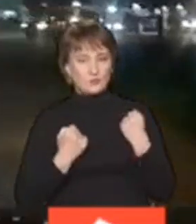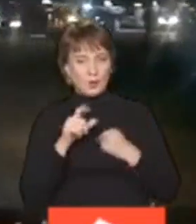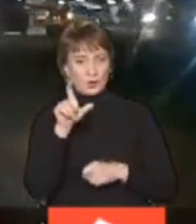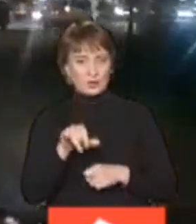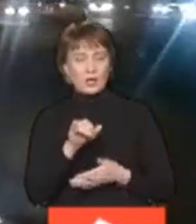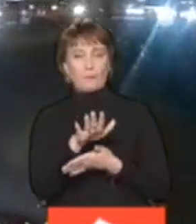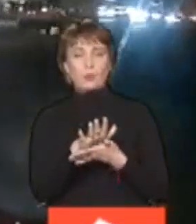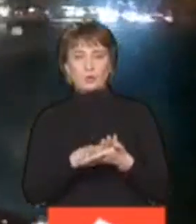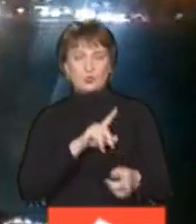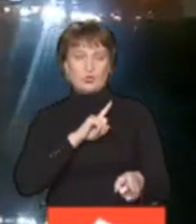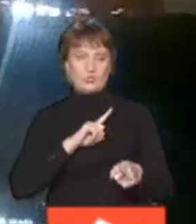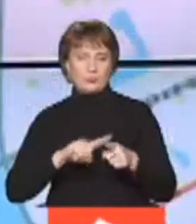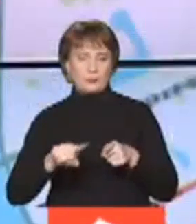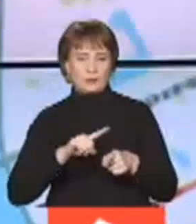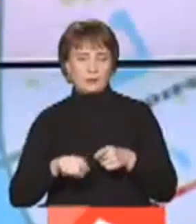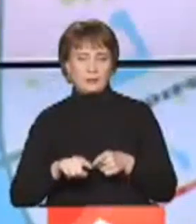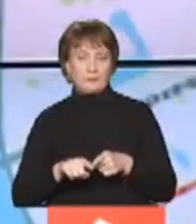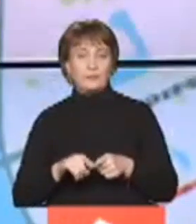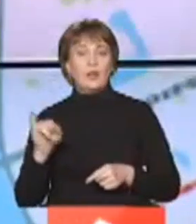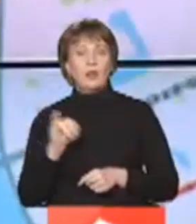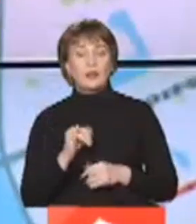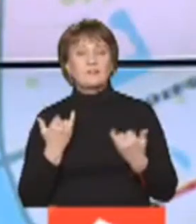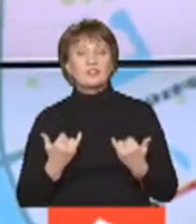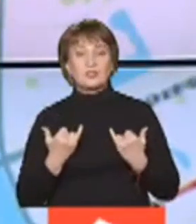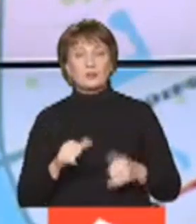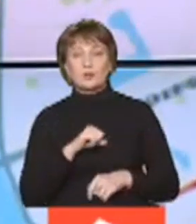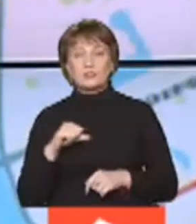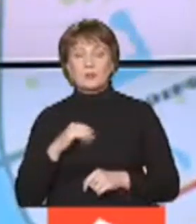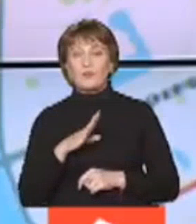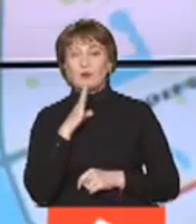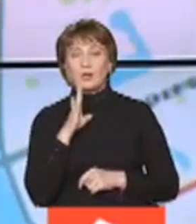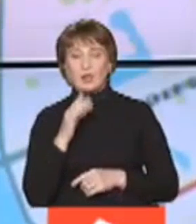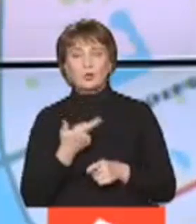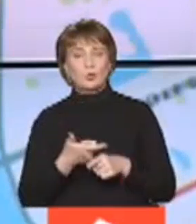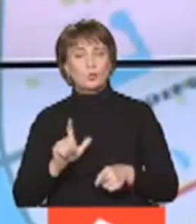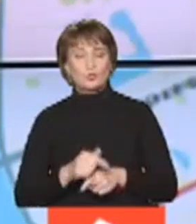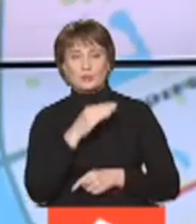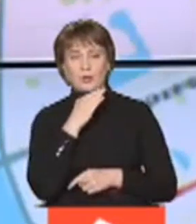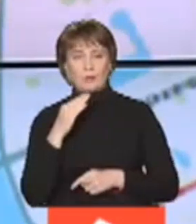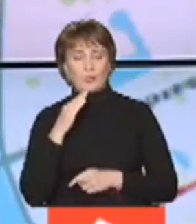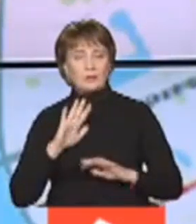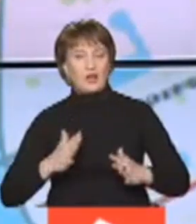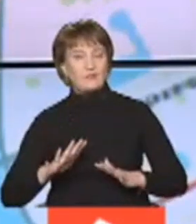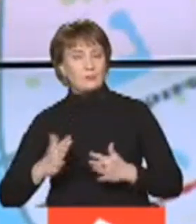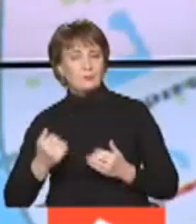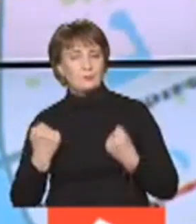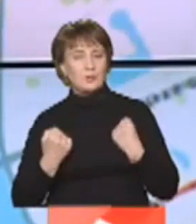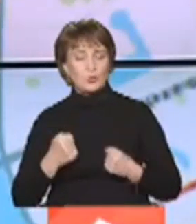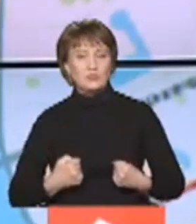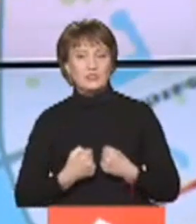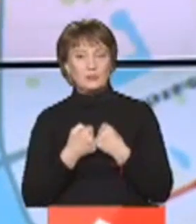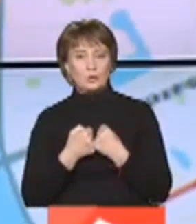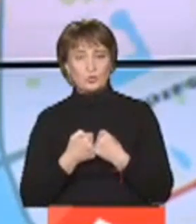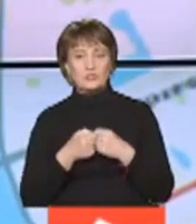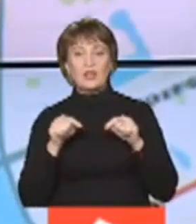рух на такій же високій швидкості. І від сьогодні, від самого ранку, досить багато автопригод траплялися, зіткнулися,